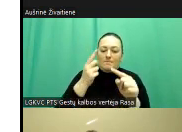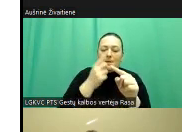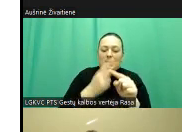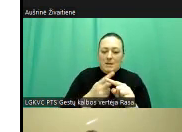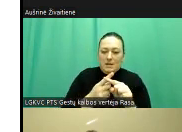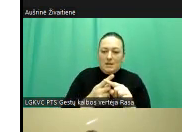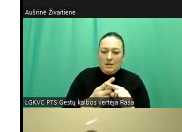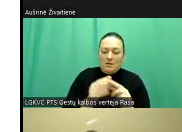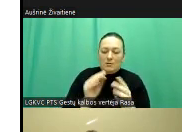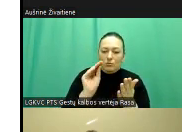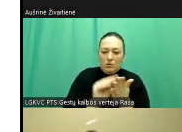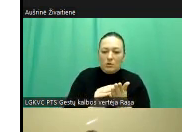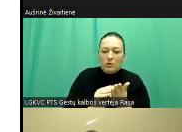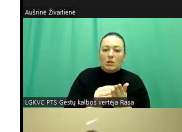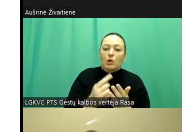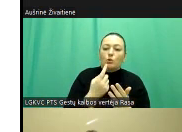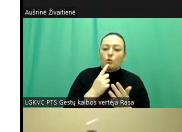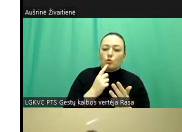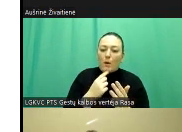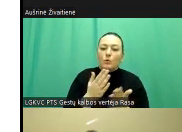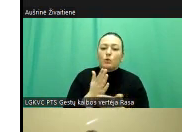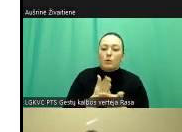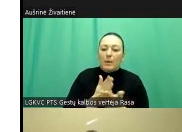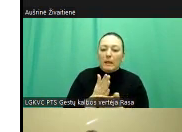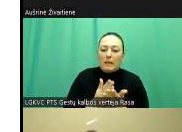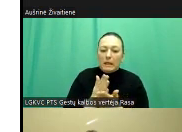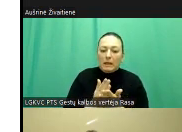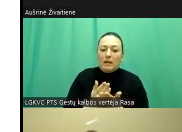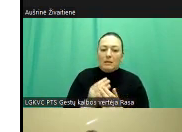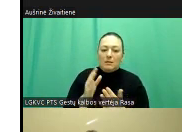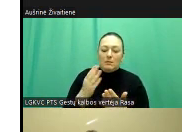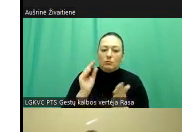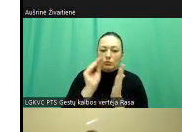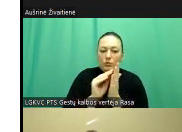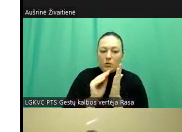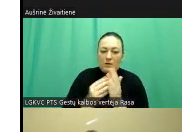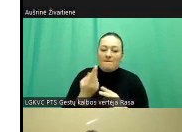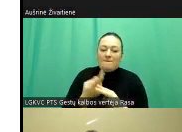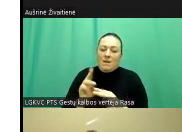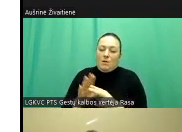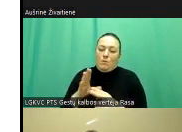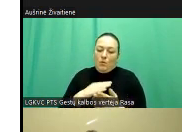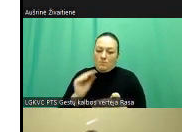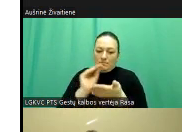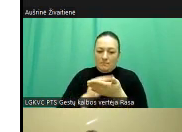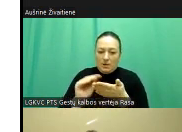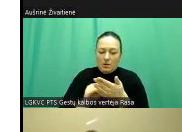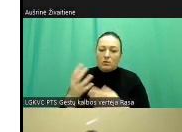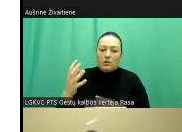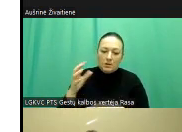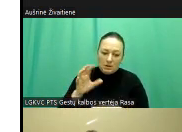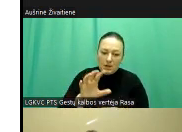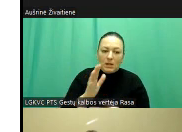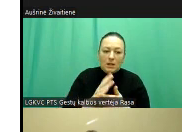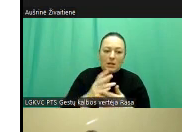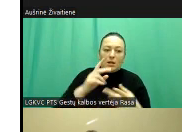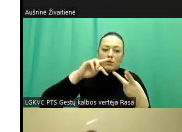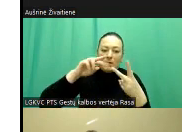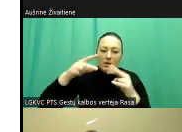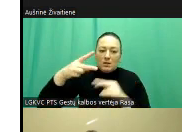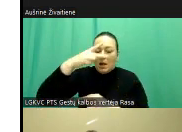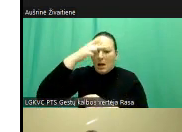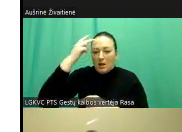kurias suomiškosios patirties detalės, todėl ir parašėme. Ir skaidrė beje yra išversta lietuvių kalbą, jūs